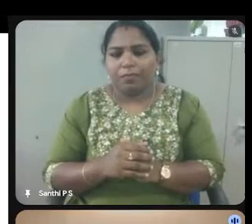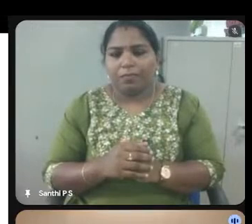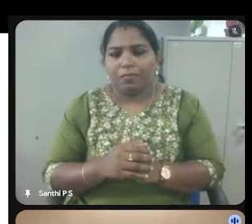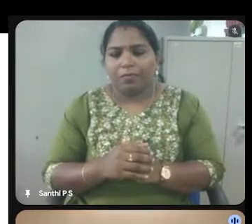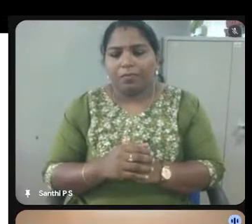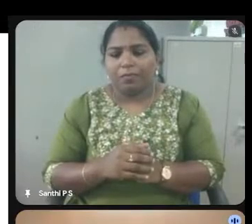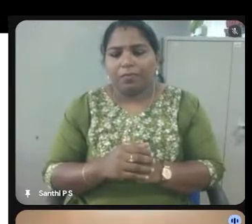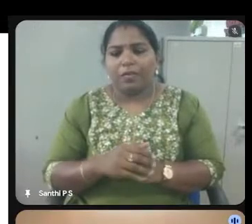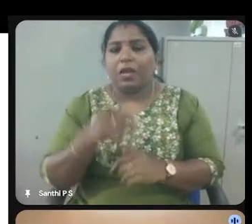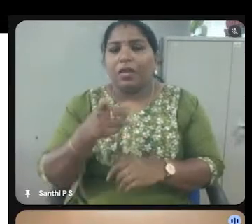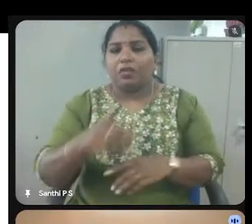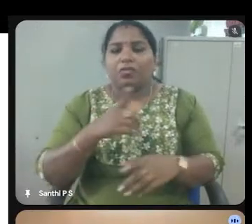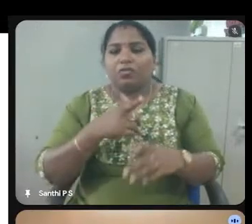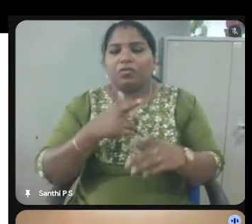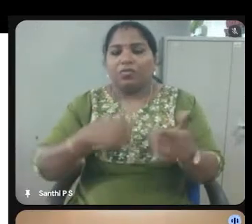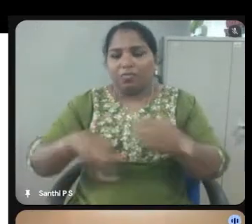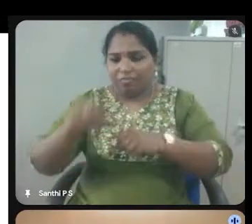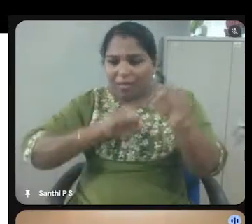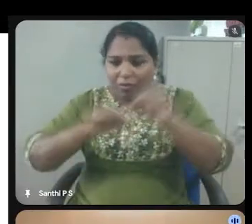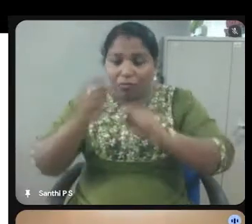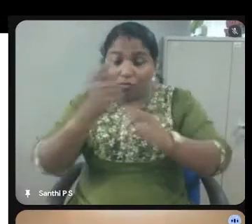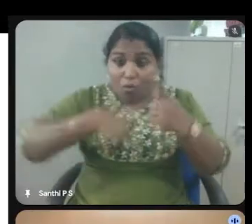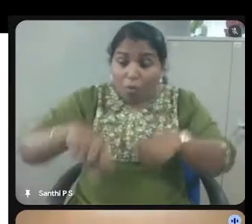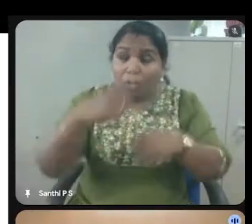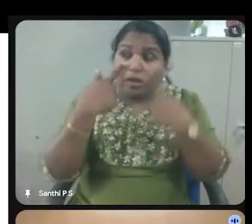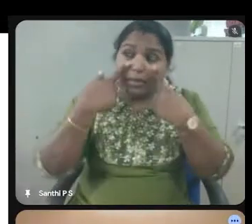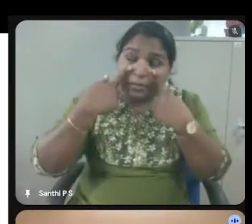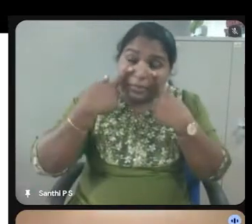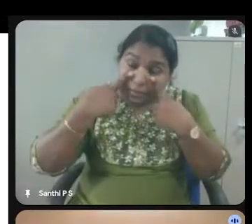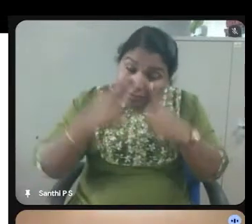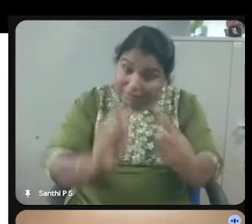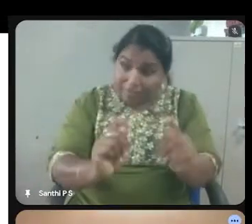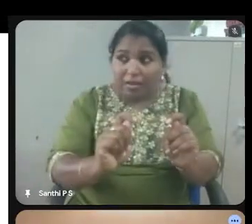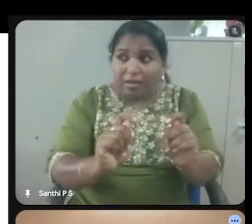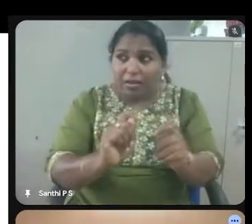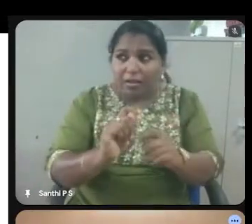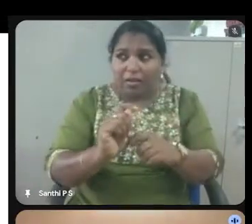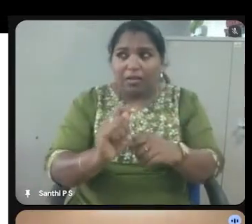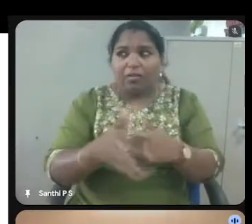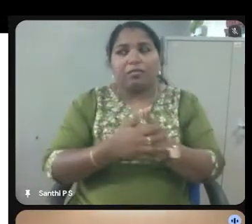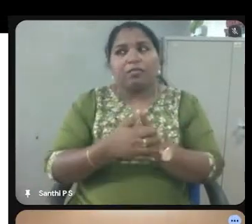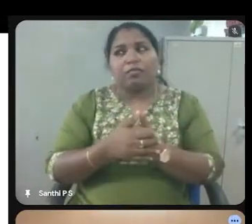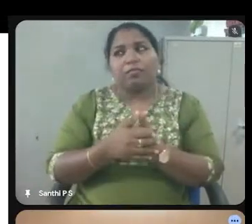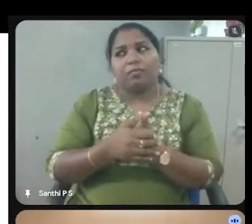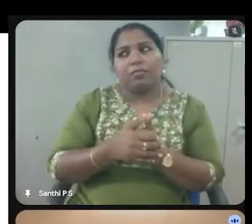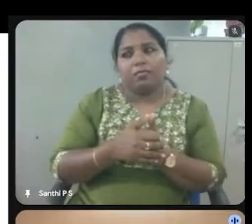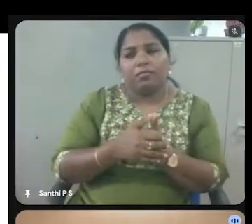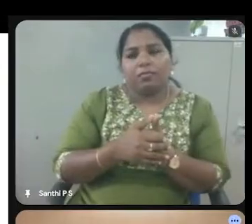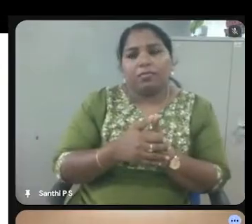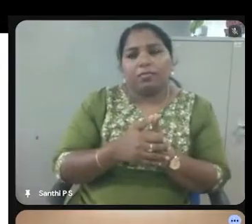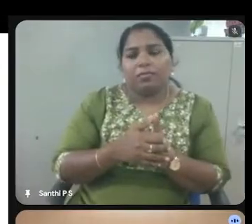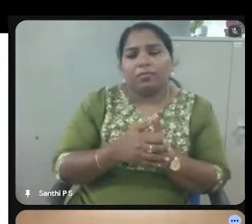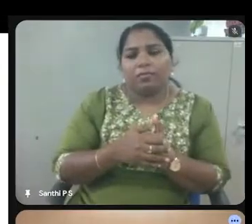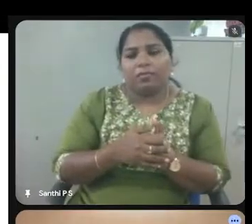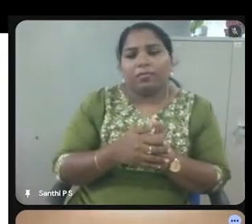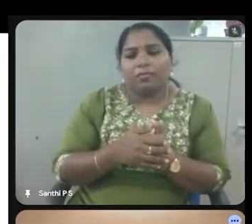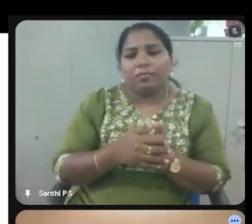ഞാൻ ഈ പറഞ്ഞ ആക്ടിവിറ്റീസ് ഒക്കെ ട്രൈ ചെയ്യുക. കുട്ടികളെ കഴിയുന്നതും സ്ക്രീനിൽ നിന്ന് മാറ്റി നിർത്താം. താങ്ക് യു.